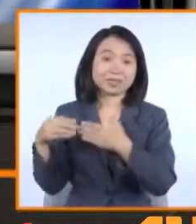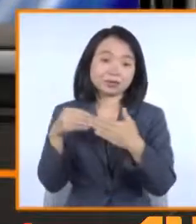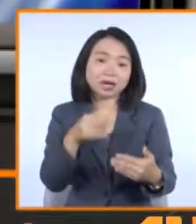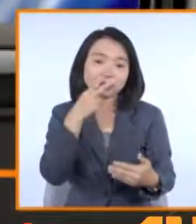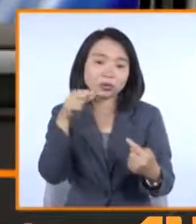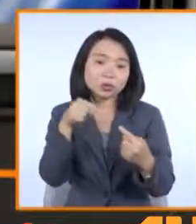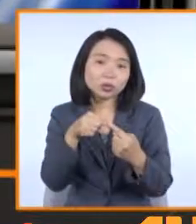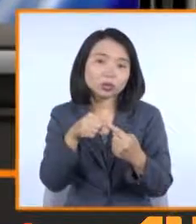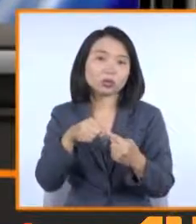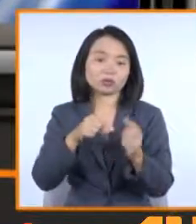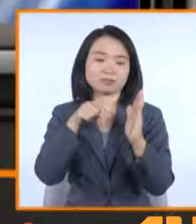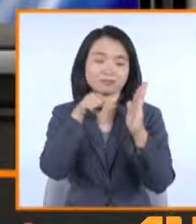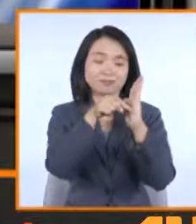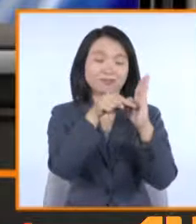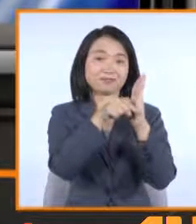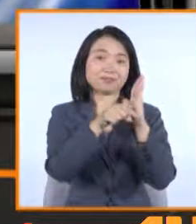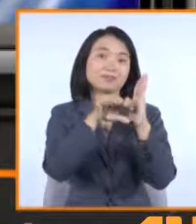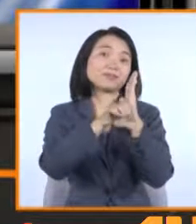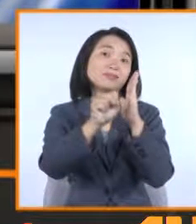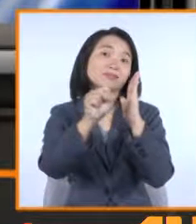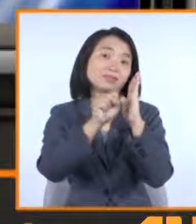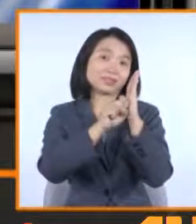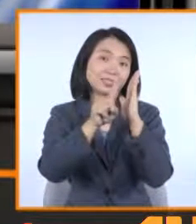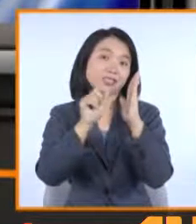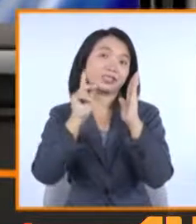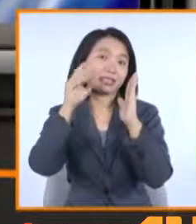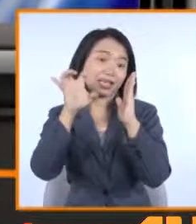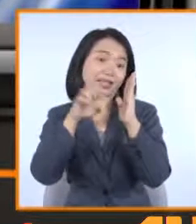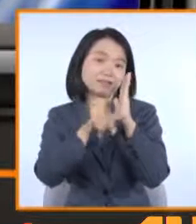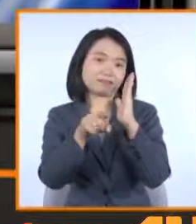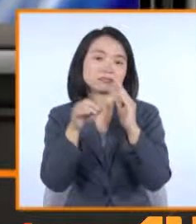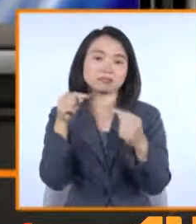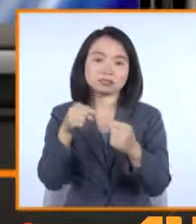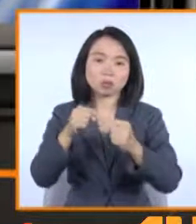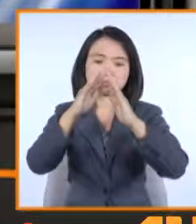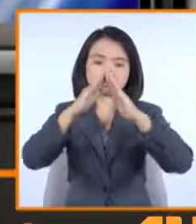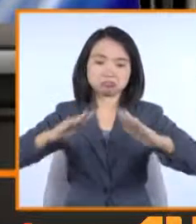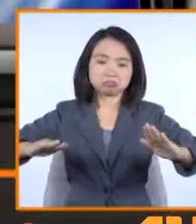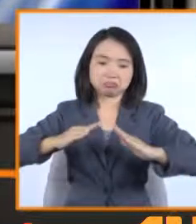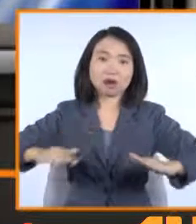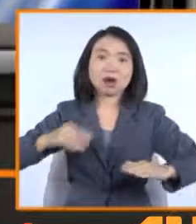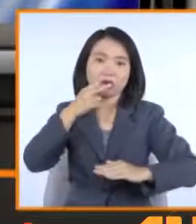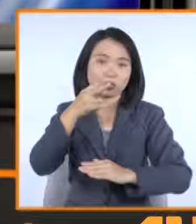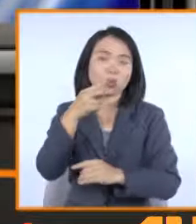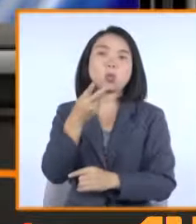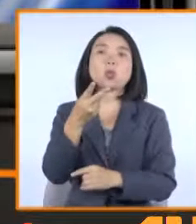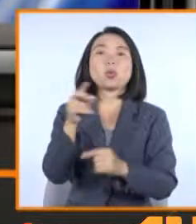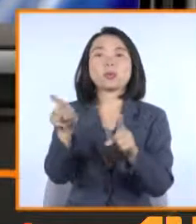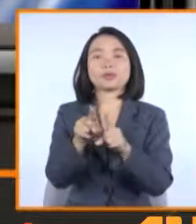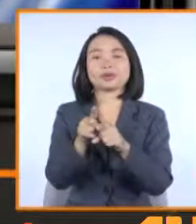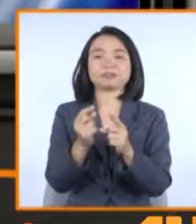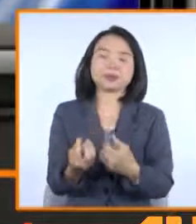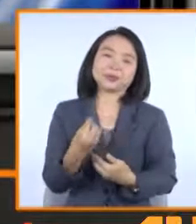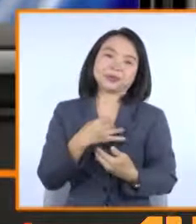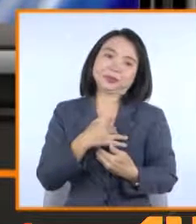จะพาไปชมที่จังหวัดศรีสะเกษกันบ้างทั้งคุณทัชธรและคุณผู้ชมครับไปดูปราสาทที่เขาบอกว่าเป็นที่น่าชื่นชมเป็นศิลปะนะครับ